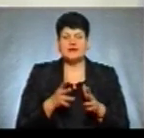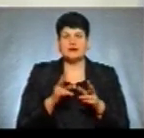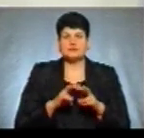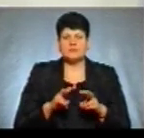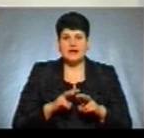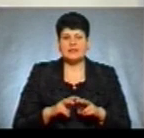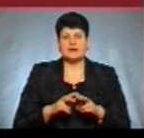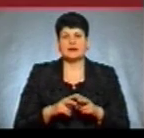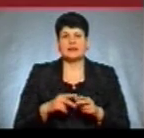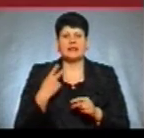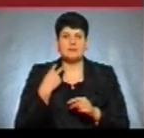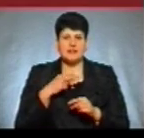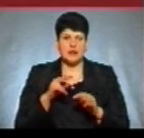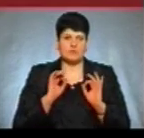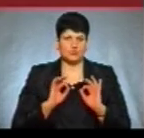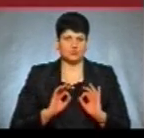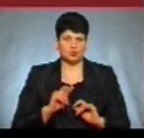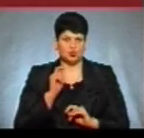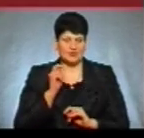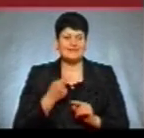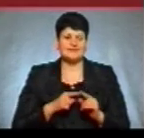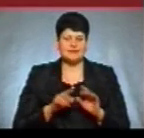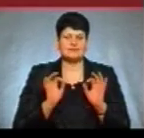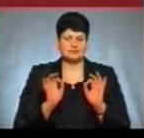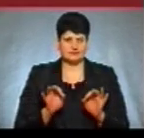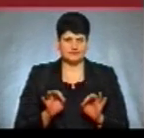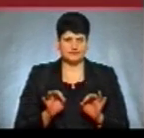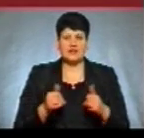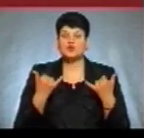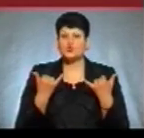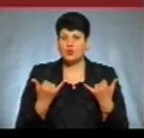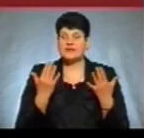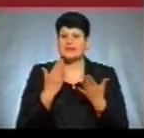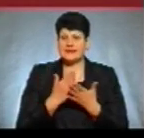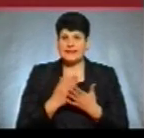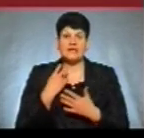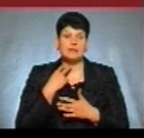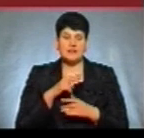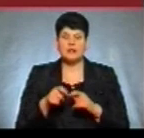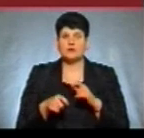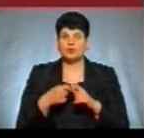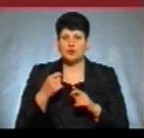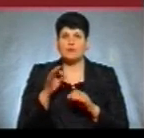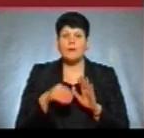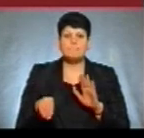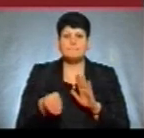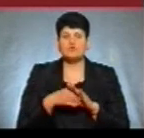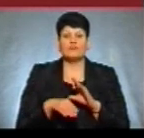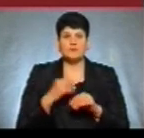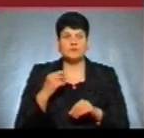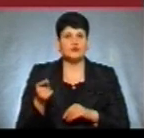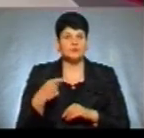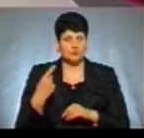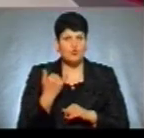України. Тобто такі дії законні правоохоронців. На сьогодні є кримінальні правопорушення про підкуп виборців на Тернопільщині у